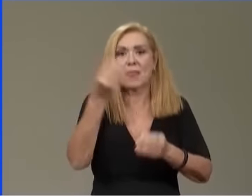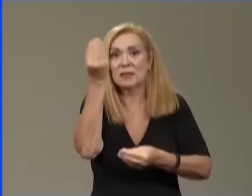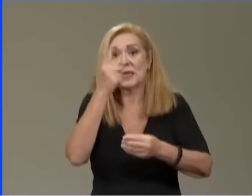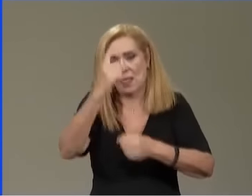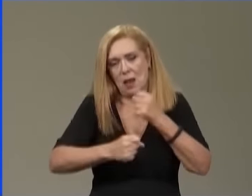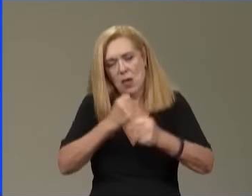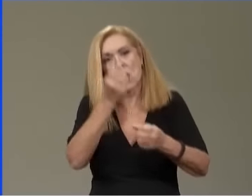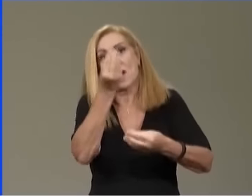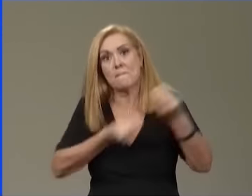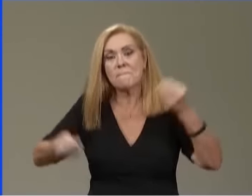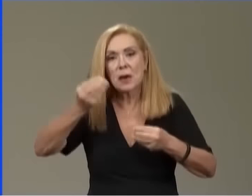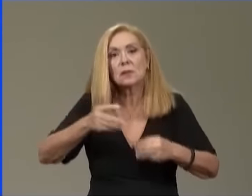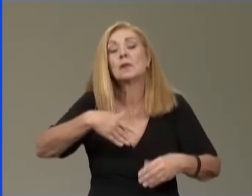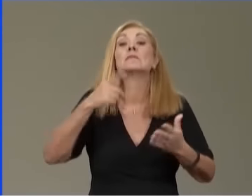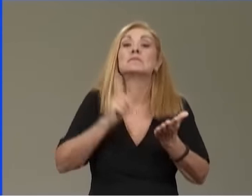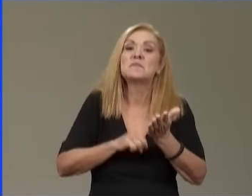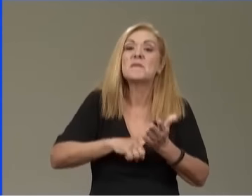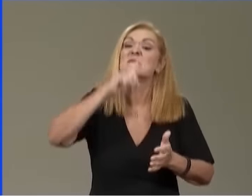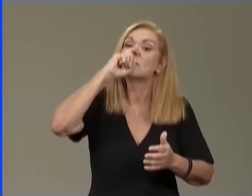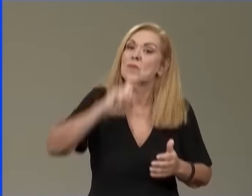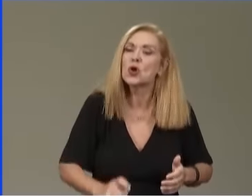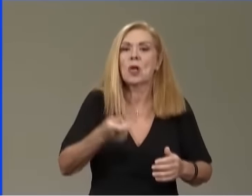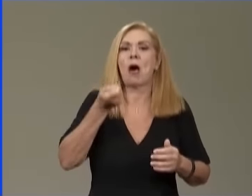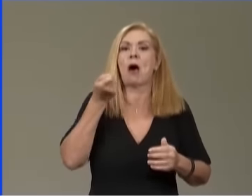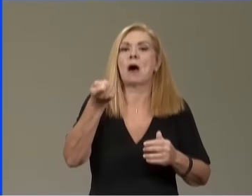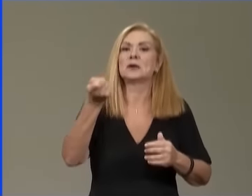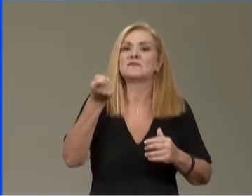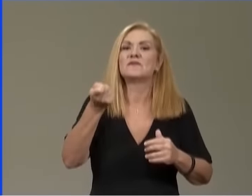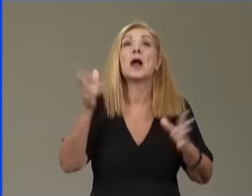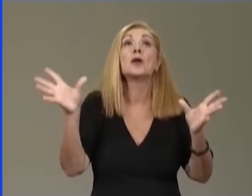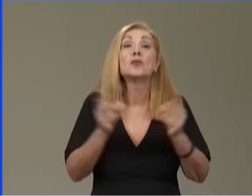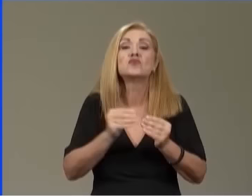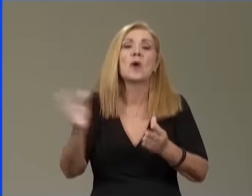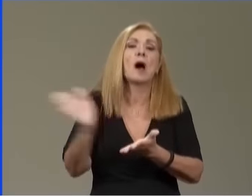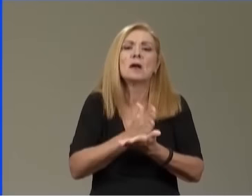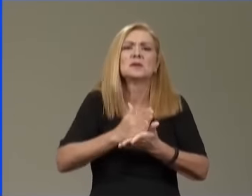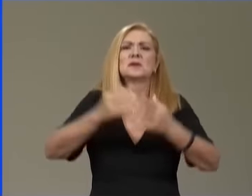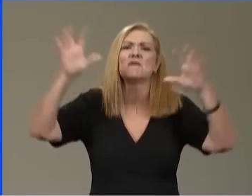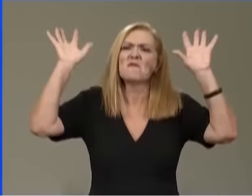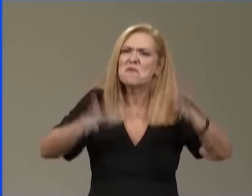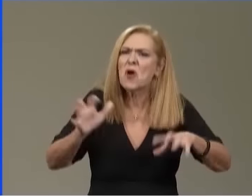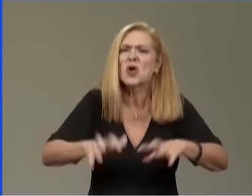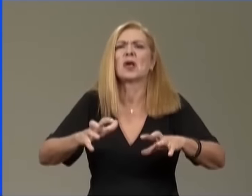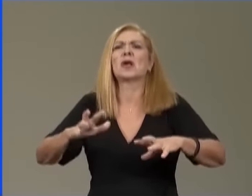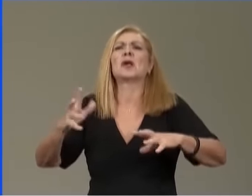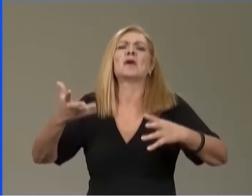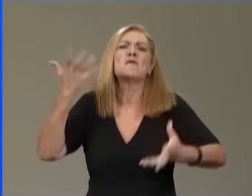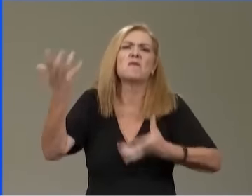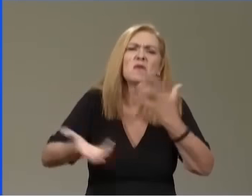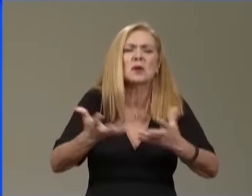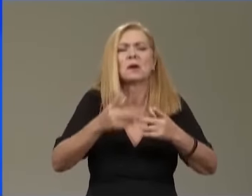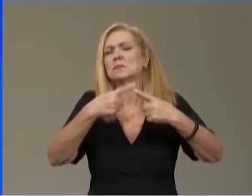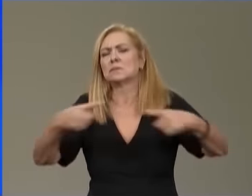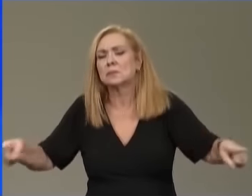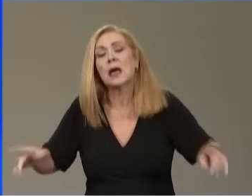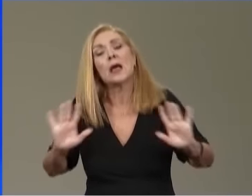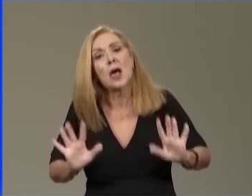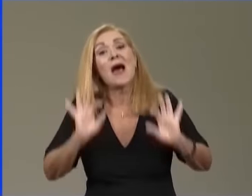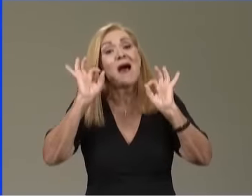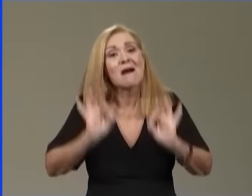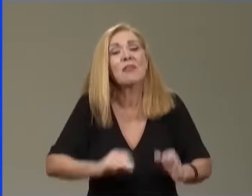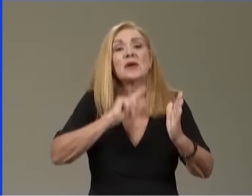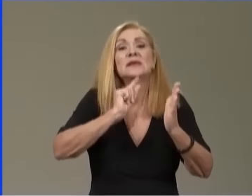πλέον υποχρεωτικά να ασφαλίζονται για φυσικές καταστροφές. Και κάτι το οποίο θα ισχύσει και για κάθε νέο συμβόλαιο, όπως και